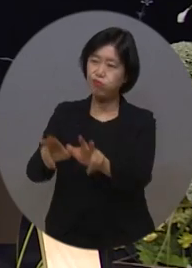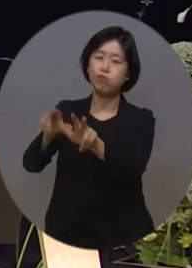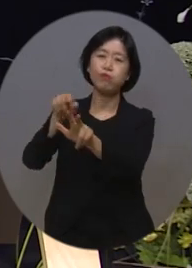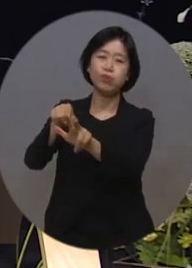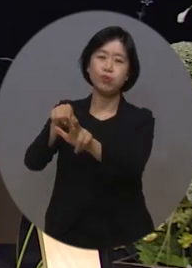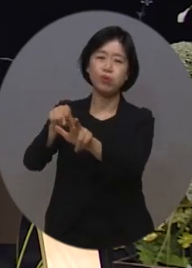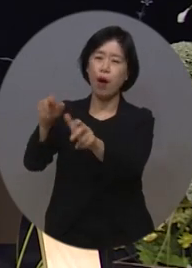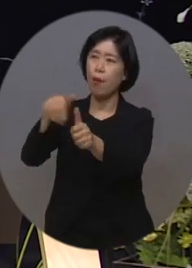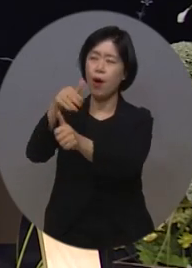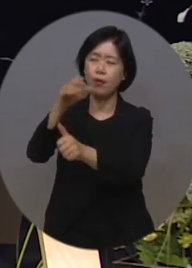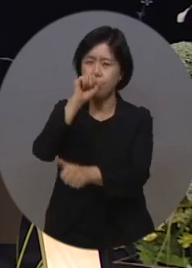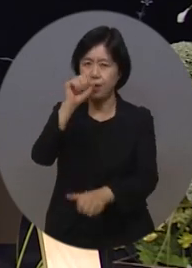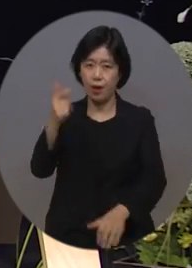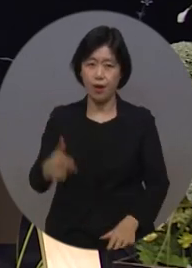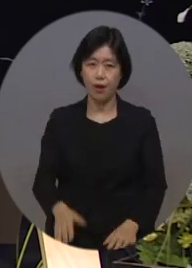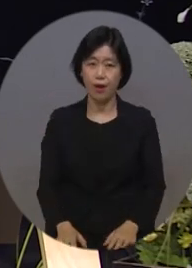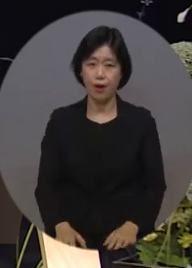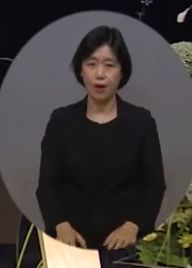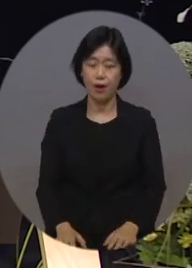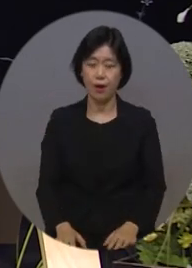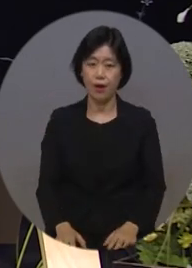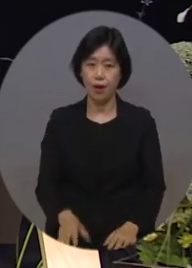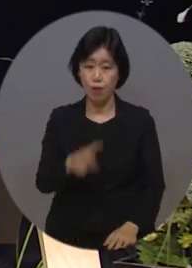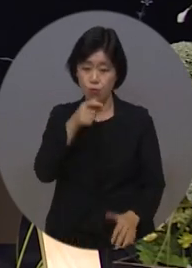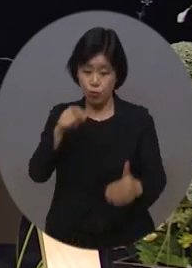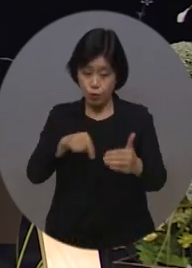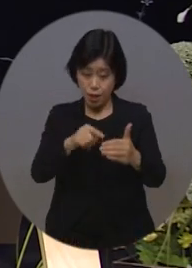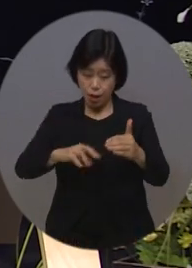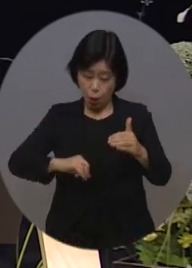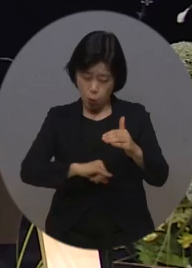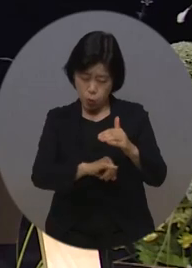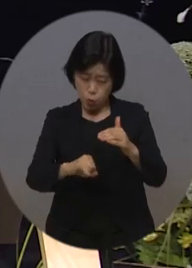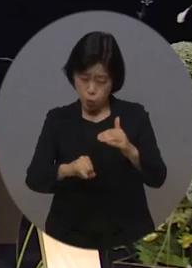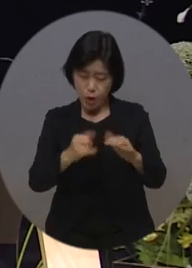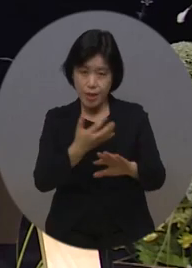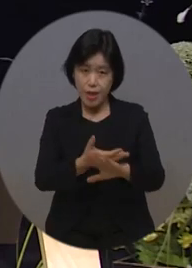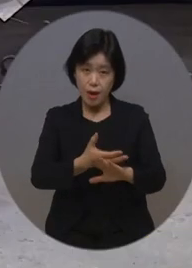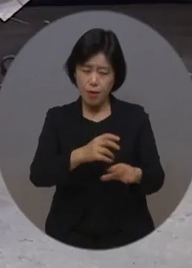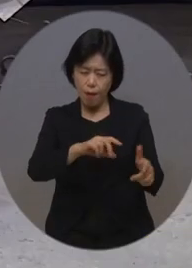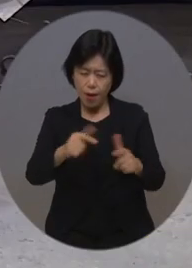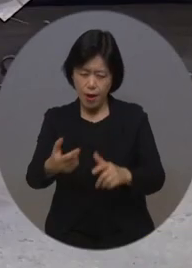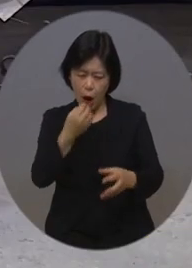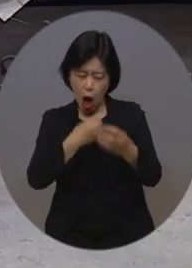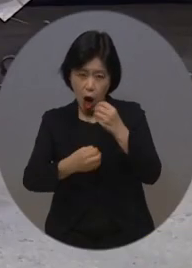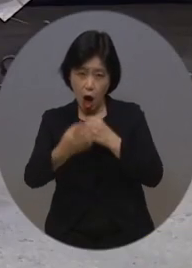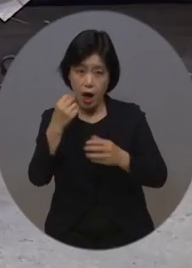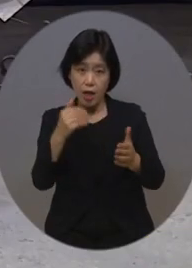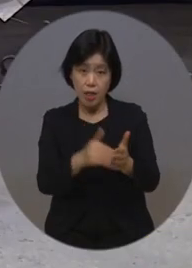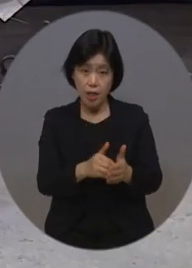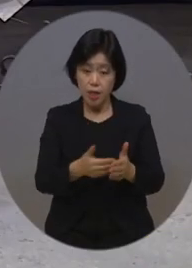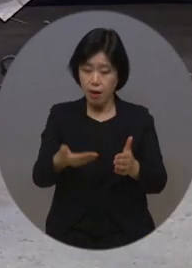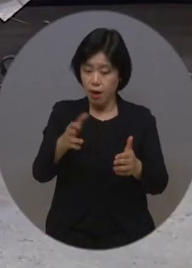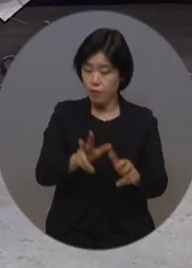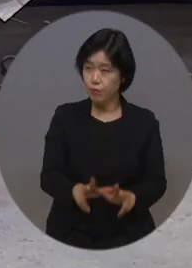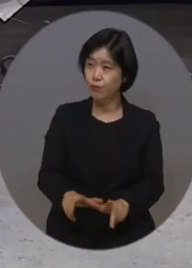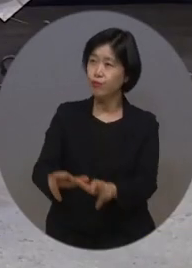폭력적으로 다른 생명을 먹이삼아 이룬 잠자리의 비행은 공중을 나는